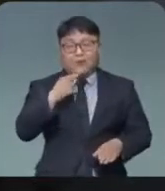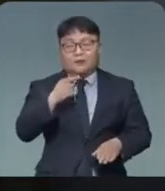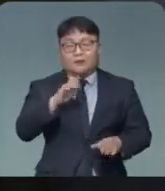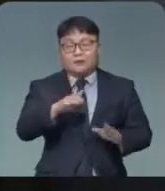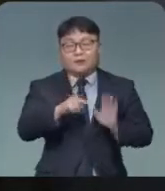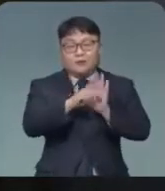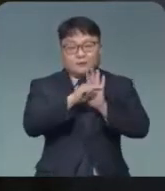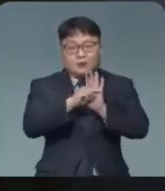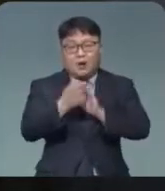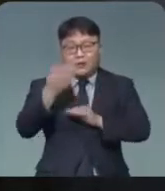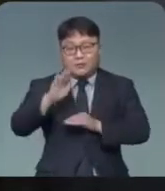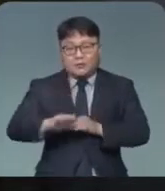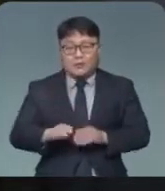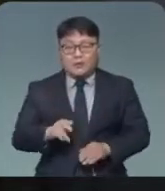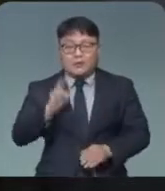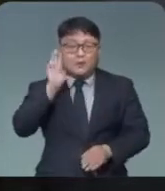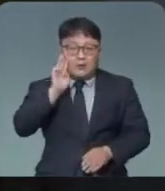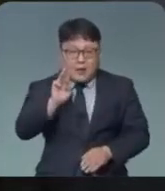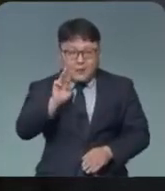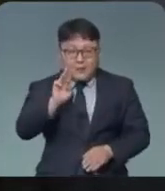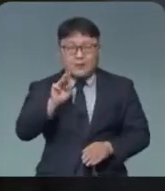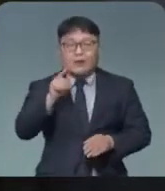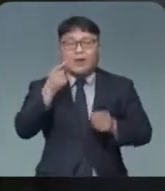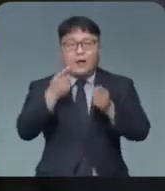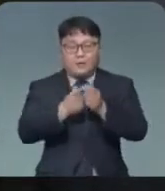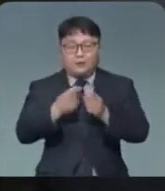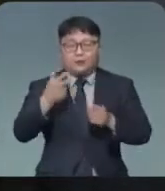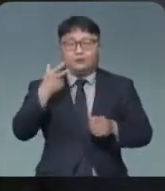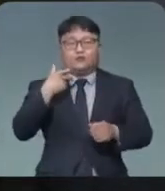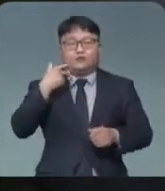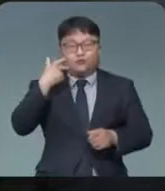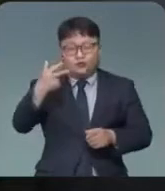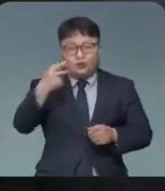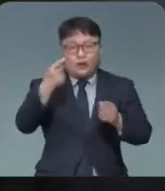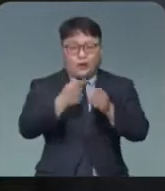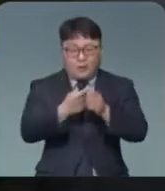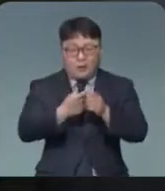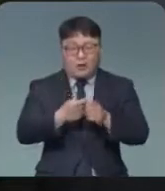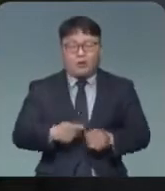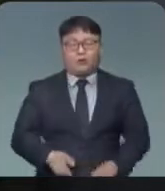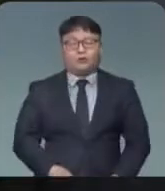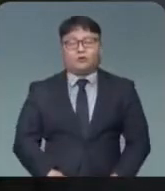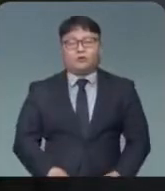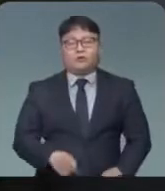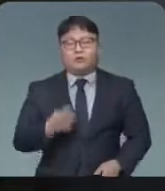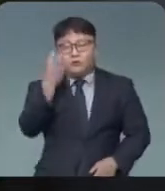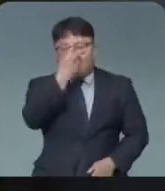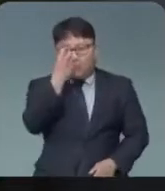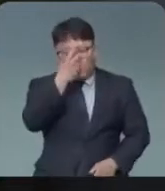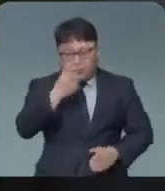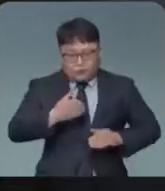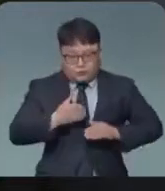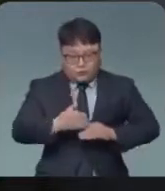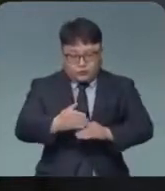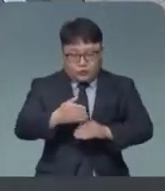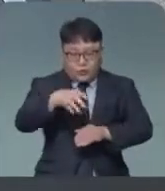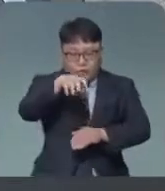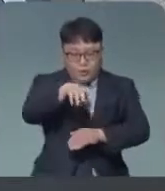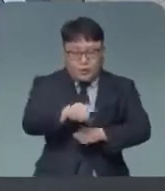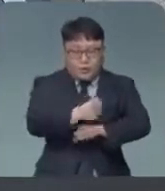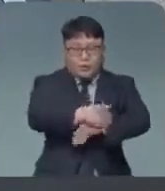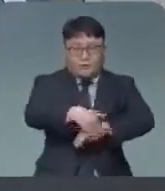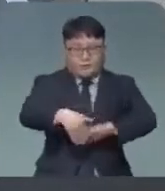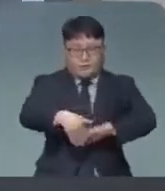등을 고려하여 3일에 한 번 또는 주 1회 이상 구터미널 장소에서 선별 진료소 운영을 계획하고